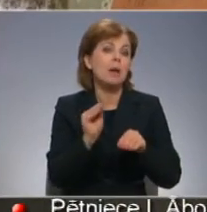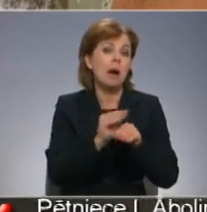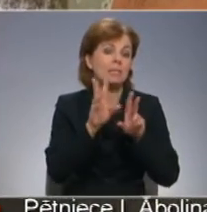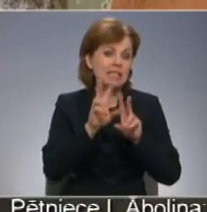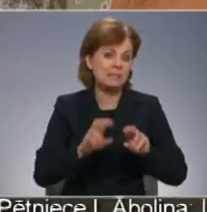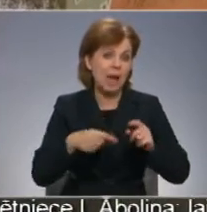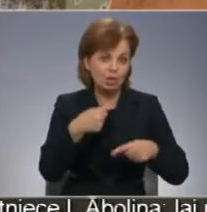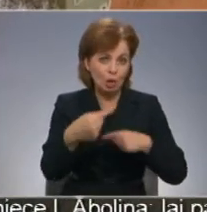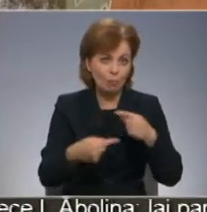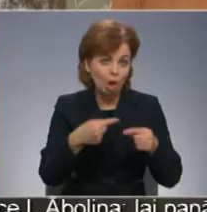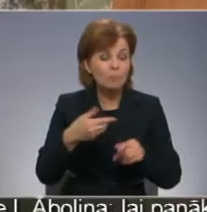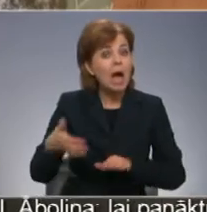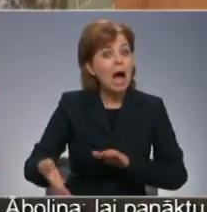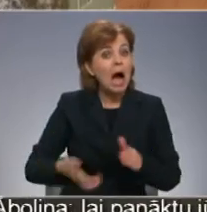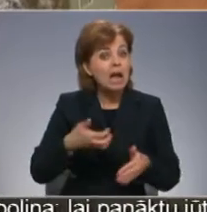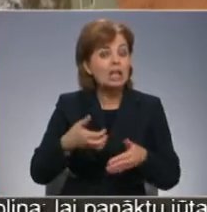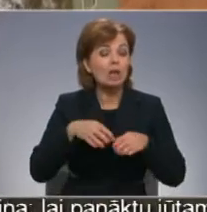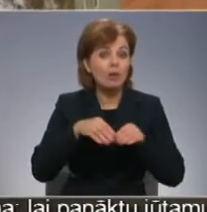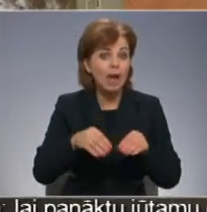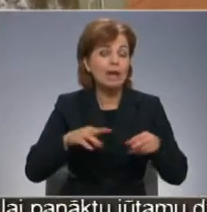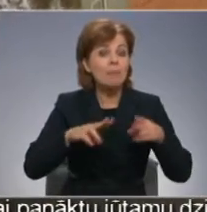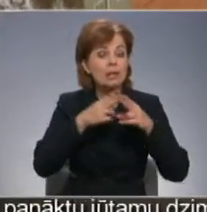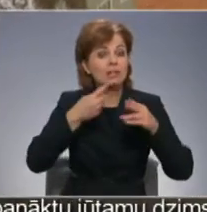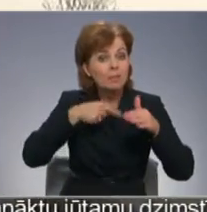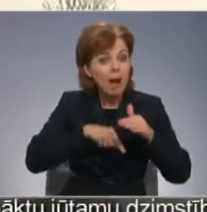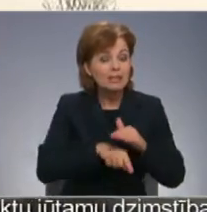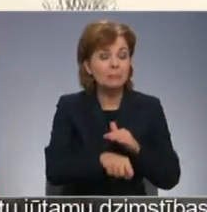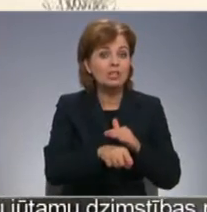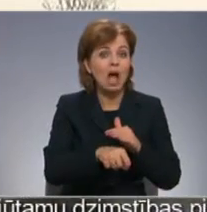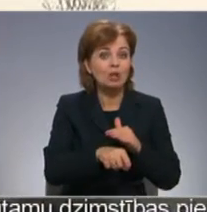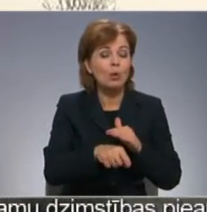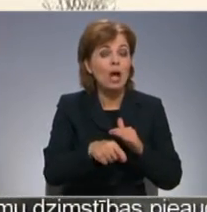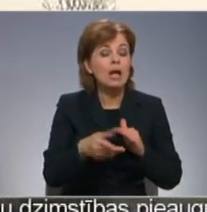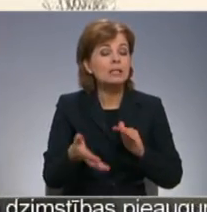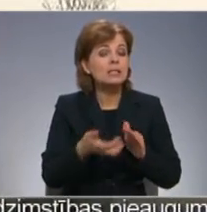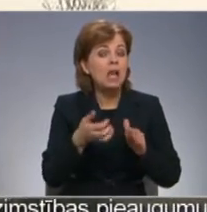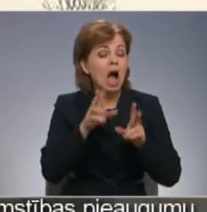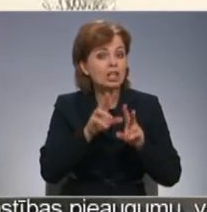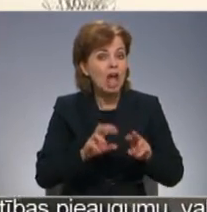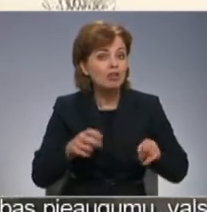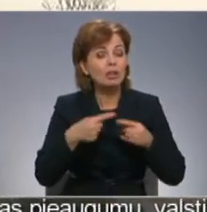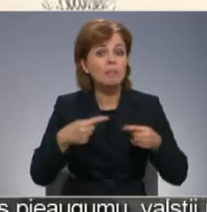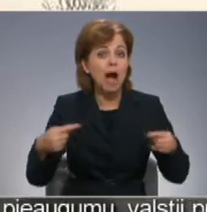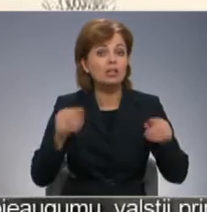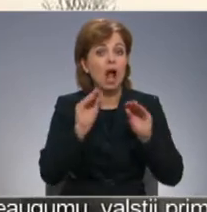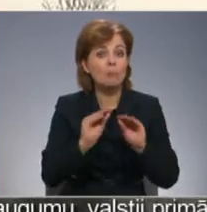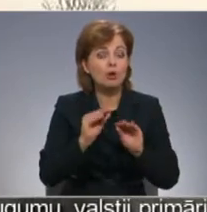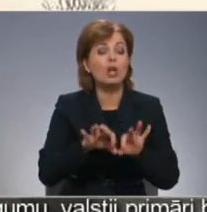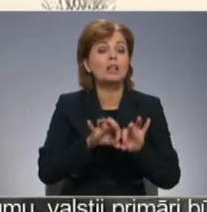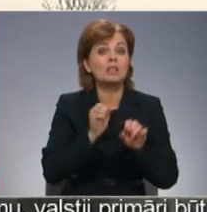ir plānota arī arheoloģiski izrakumi, gan arī pils pazemes daļu skenēšana. Tātad izpētes un materiāla apkopošanas darbs jau ir